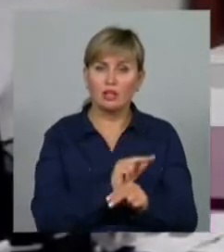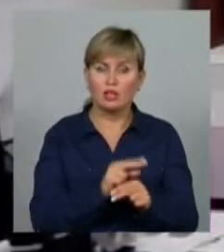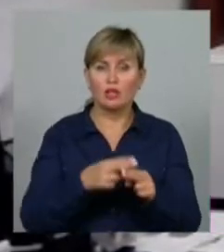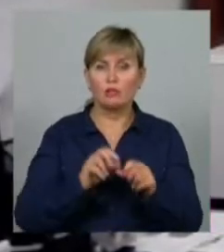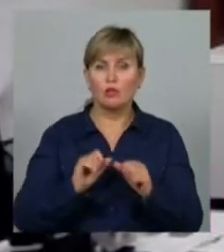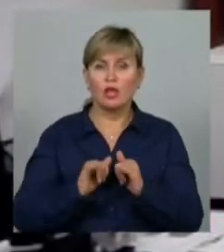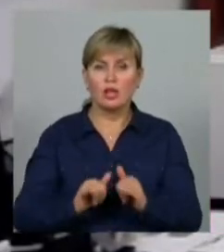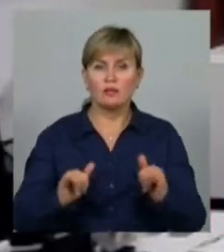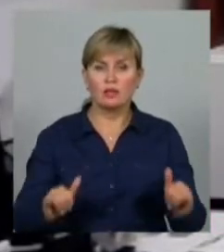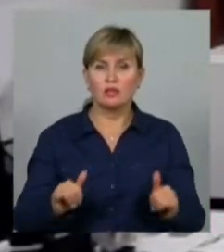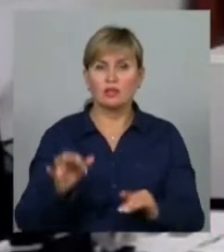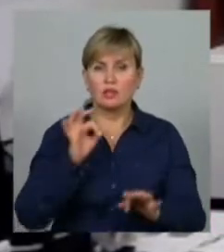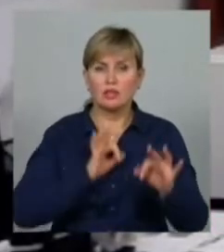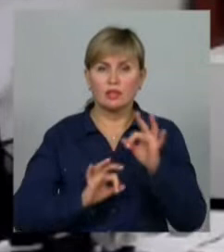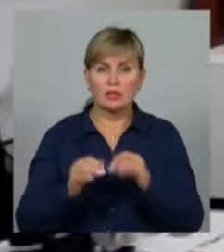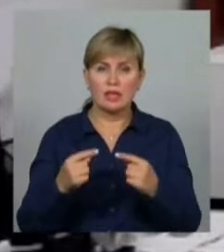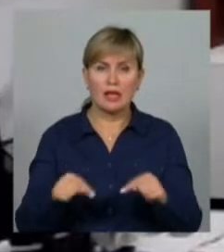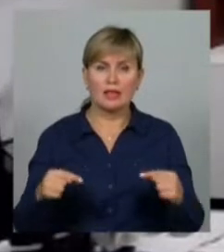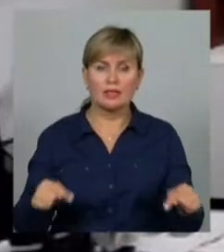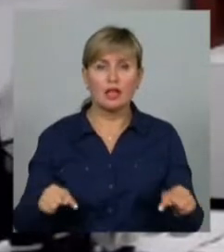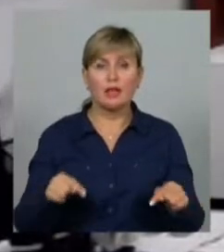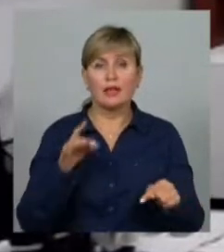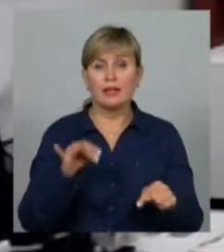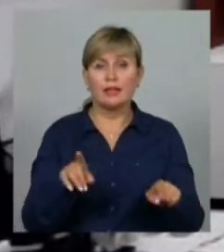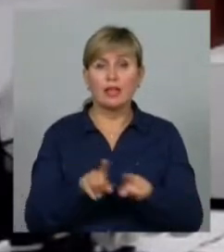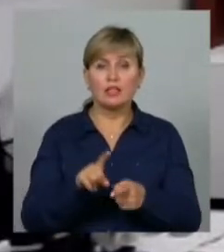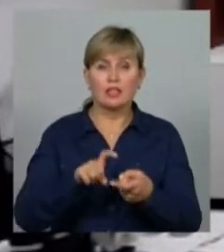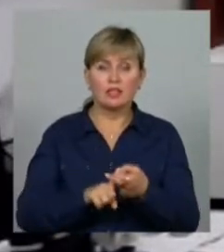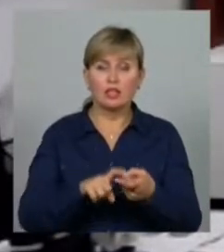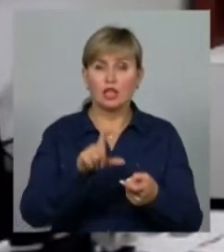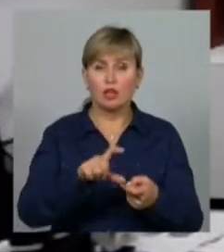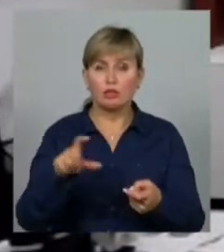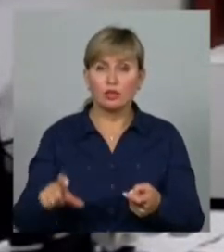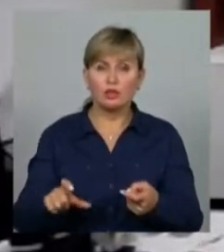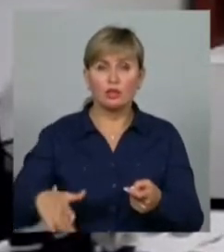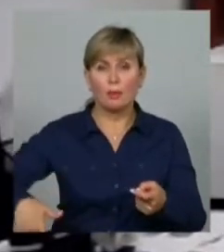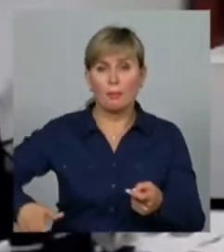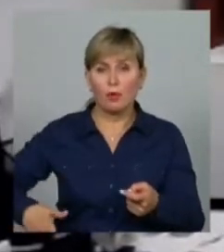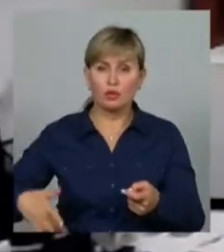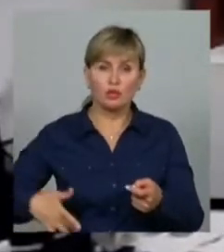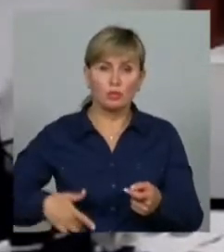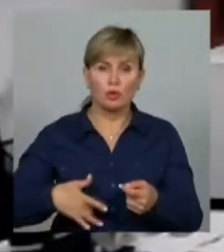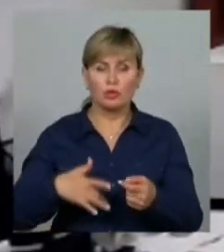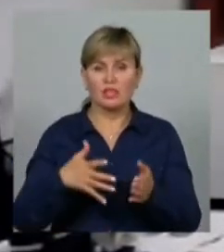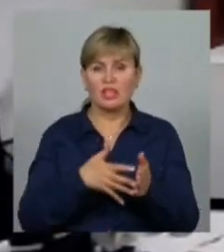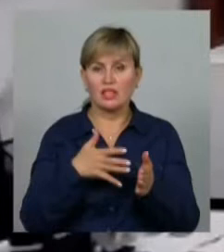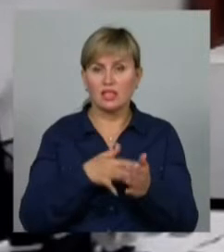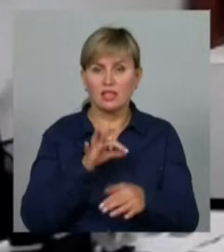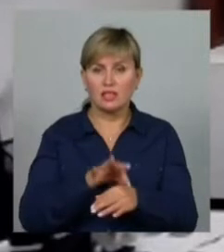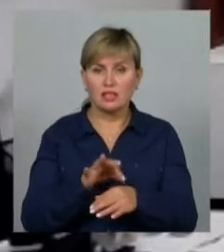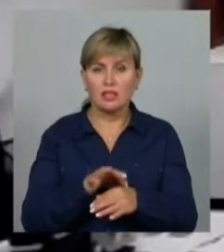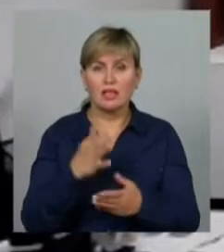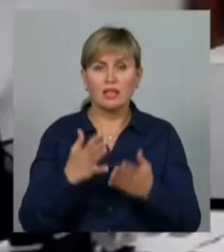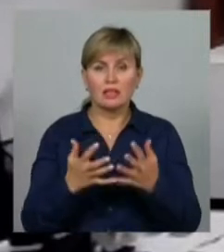может развиться с приемом стероидных препаратов. То же самое касается пациентов с почечной и печеночной недостаточностью. В